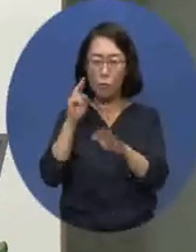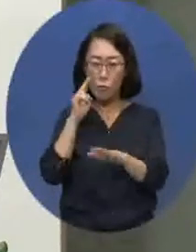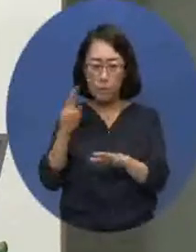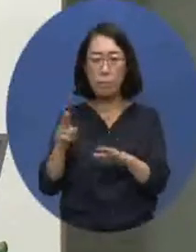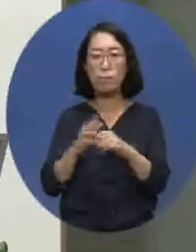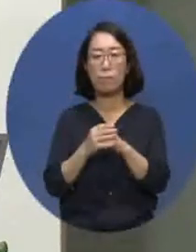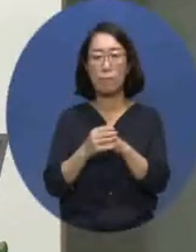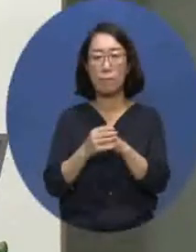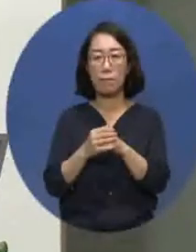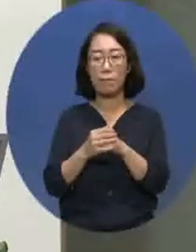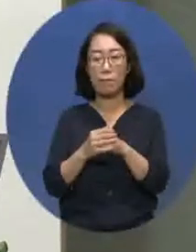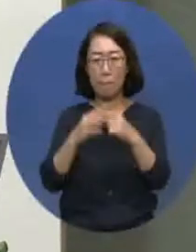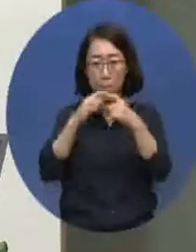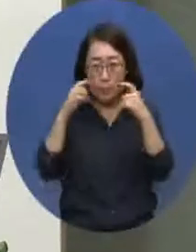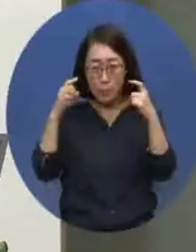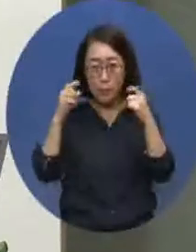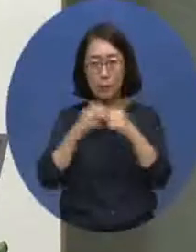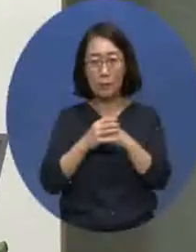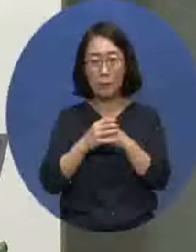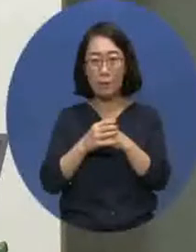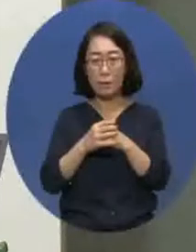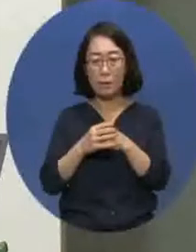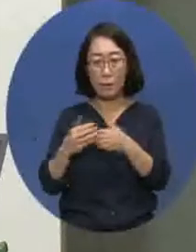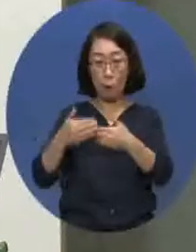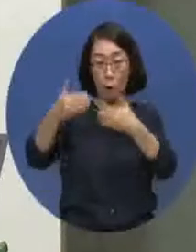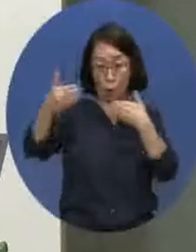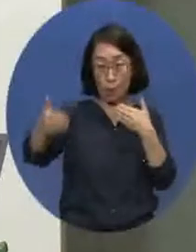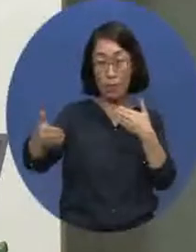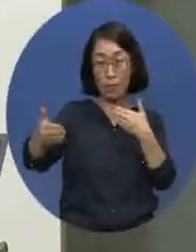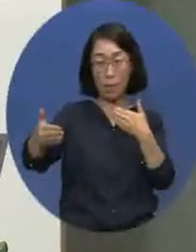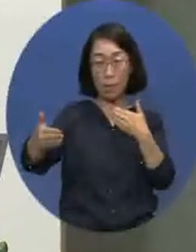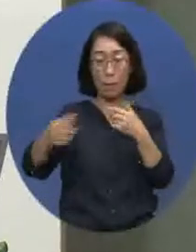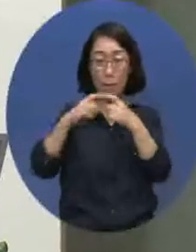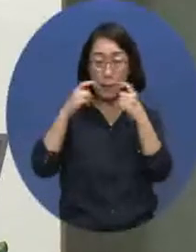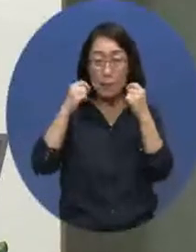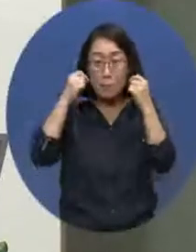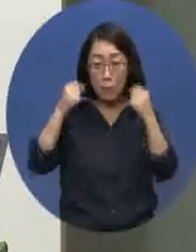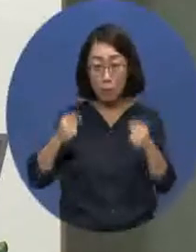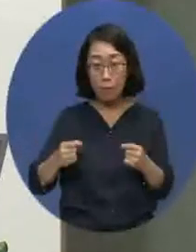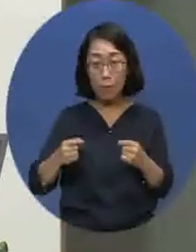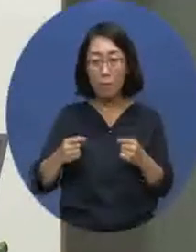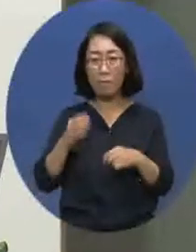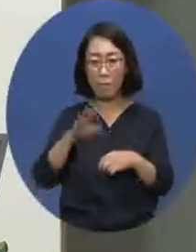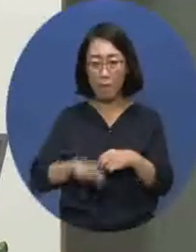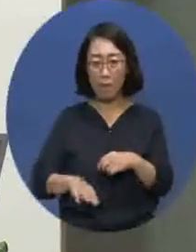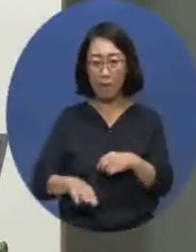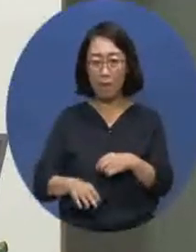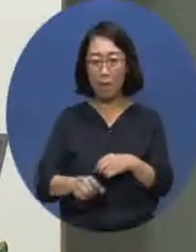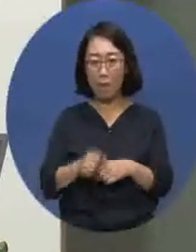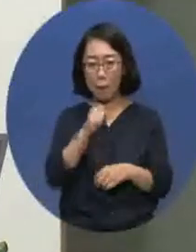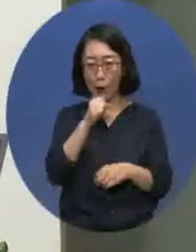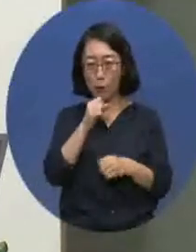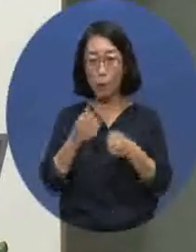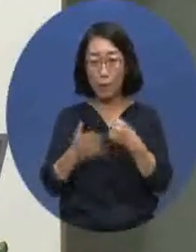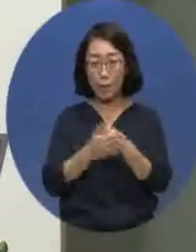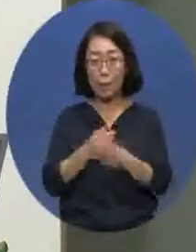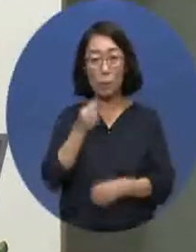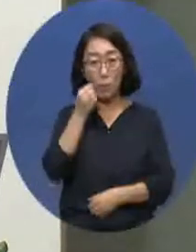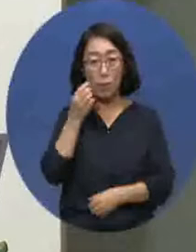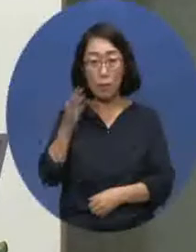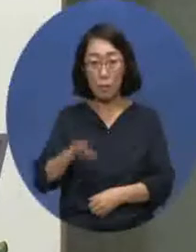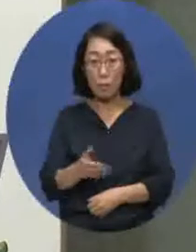아닙니다 마스크 제가 지금 거리가 좀 멀기 때문에 마스크를 또 방송 이기 때문에 쓰지 못하지만